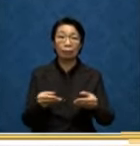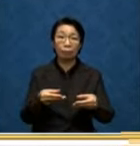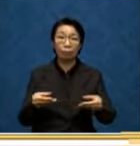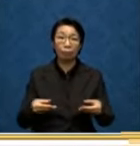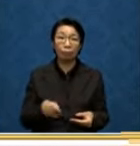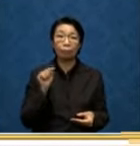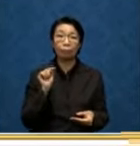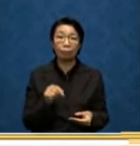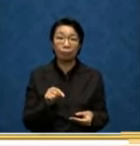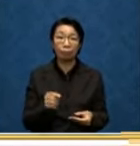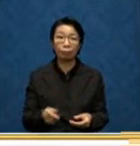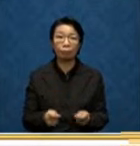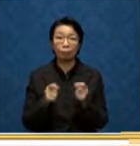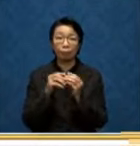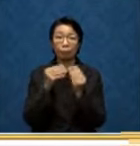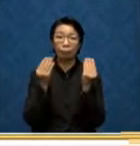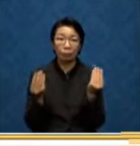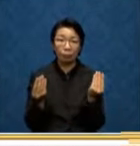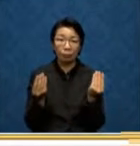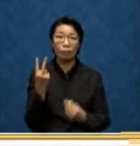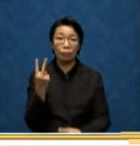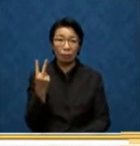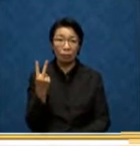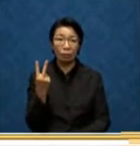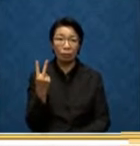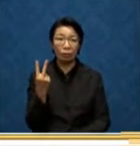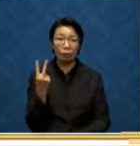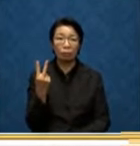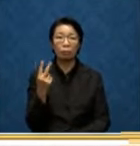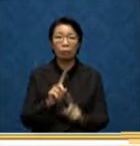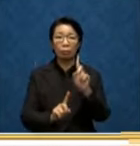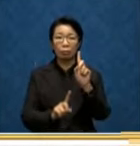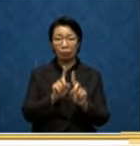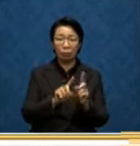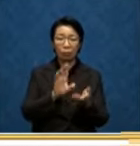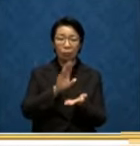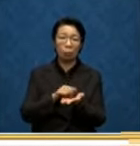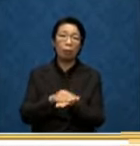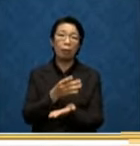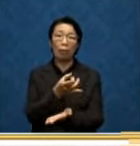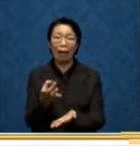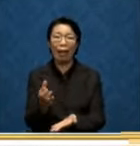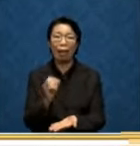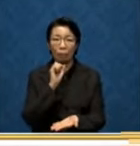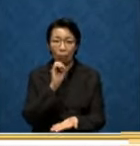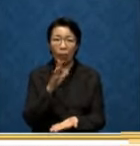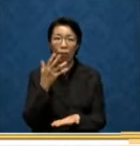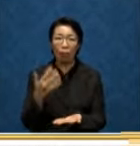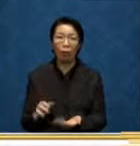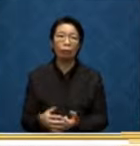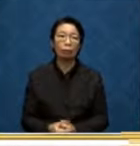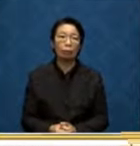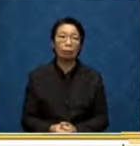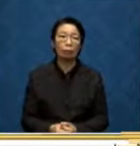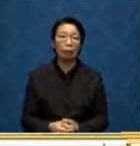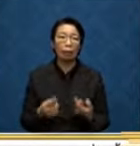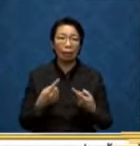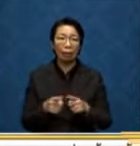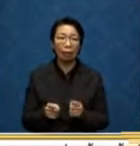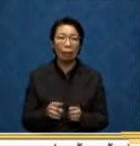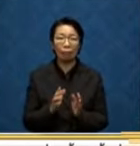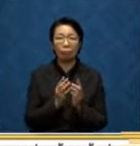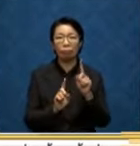ข้อมูลสถานการณ์ทั้งสองเล่มก็พูดอยู่ว่าสถิติมีอะไรบ้างนะคะจะเห็นว่าตัวสถิ